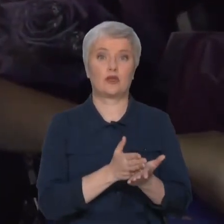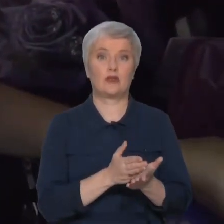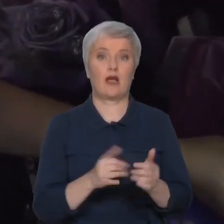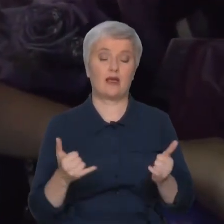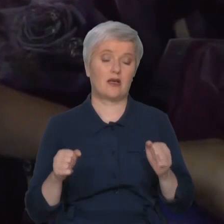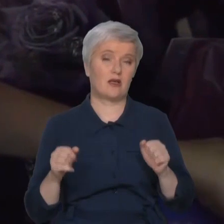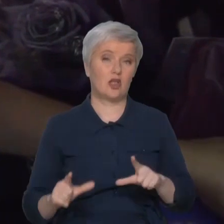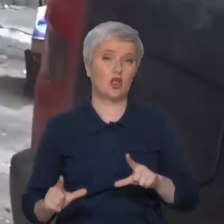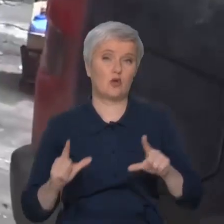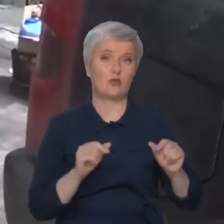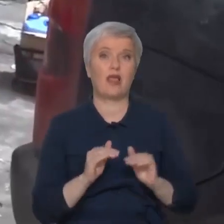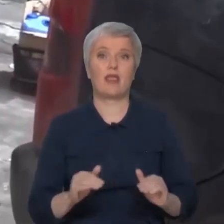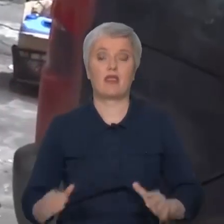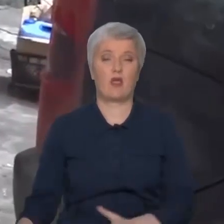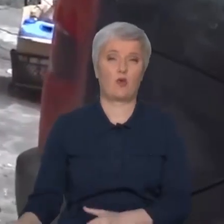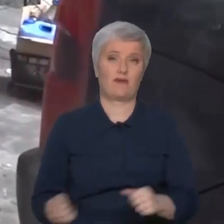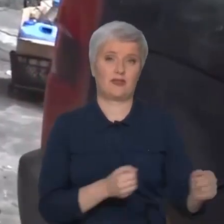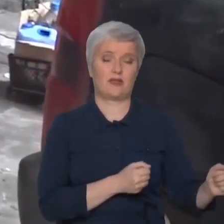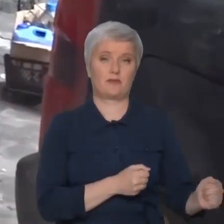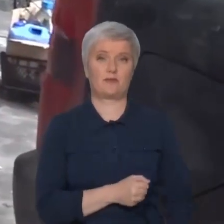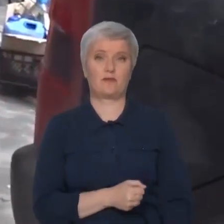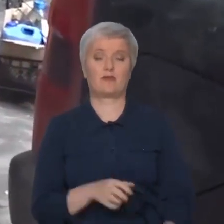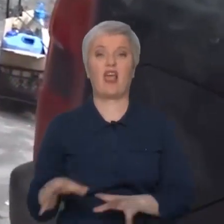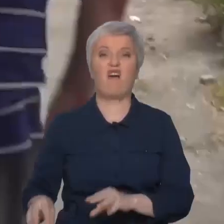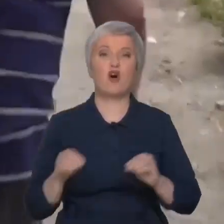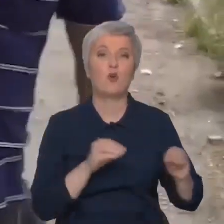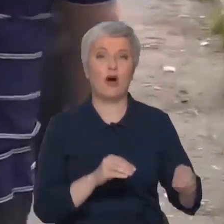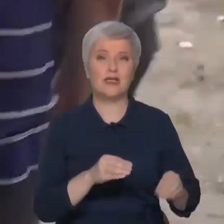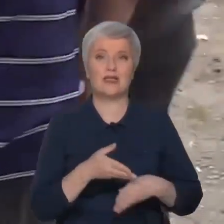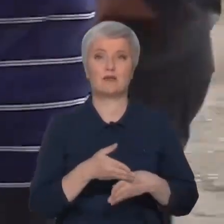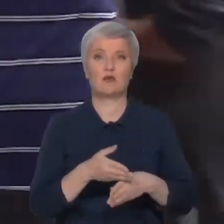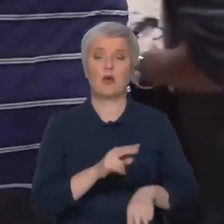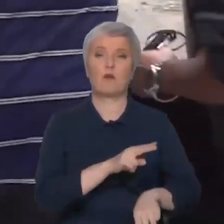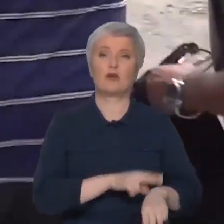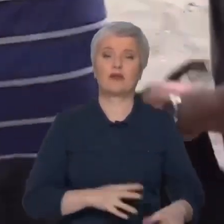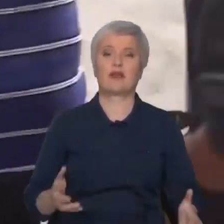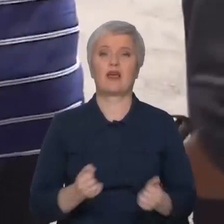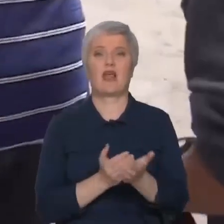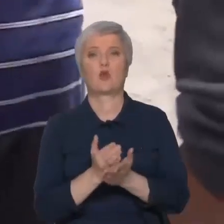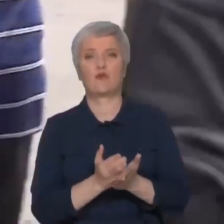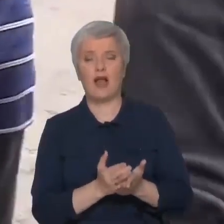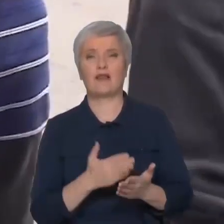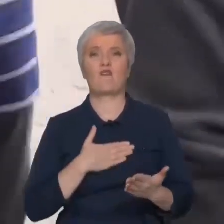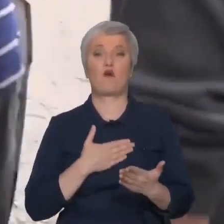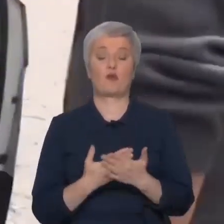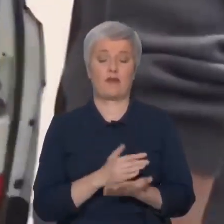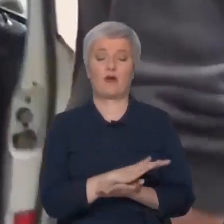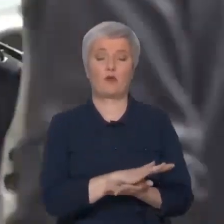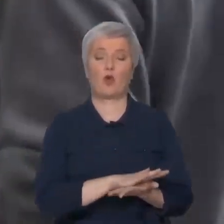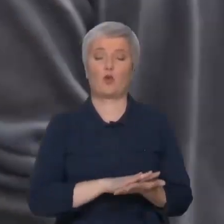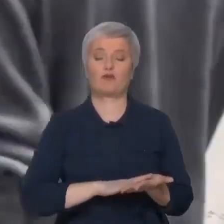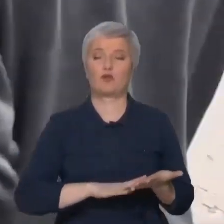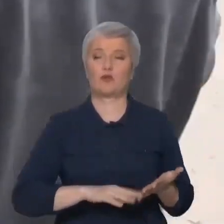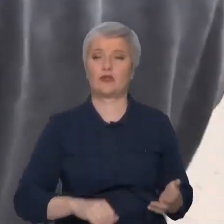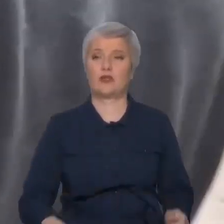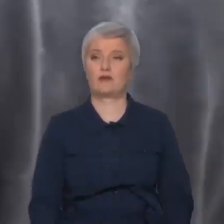Рішили уїхати, дітей вивезти. Евакуація силами поліцейських, рятувальників та волонтерів продовжується. Анастасія Дашко,